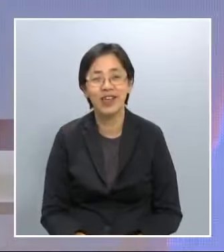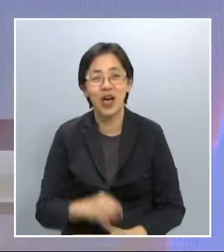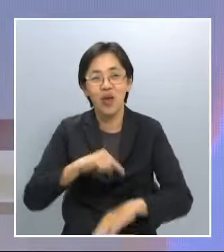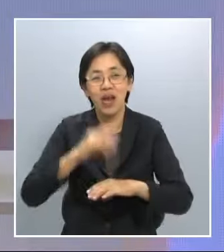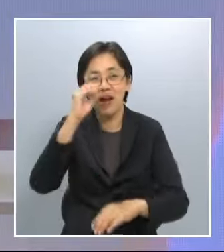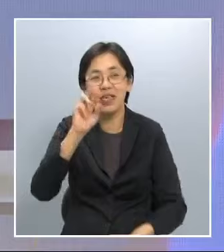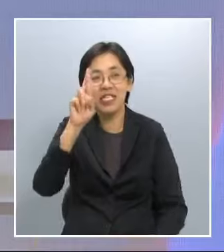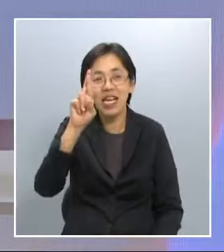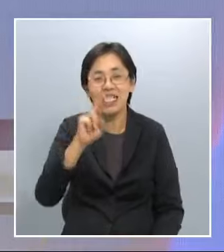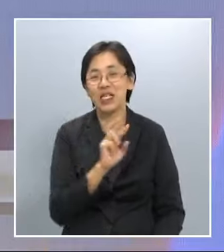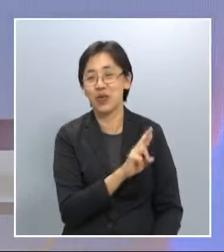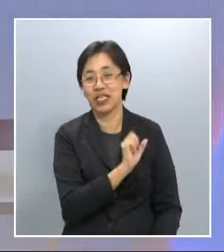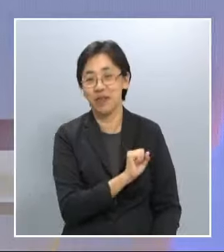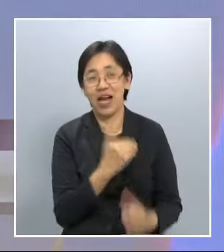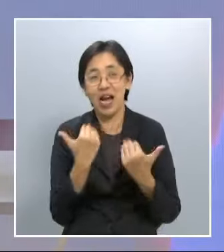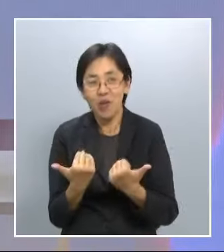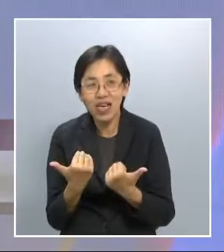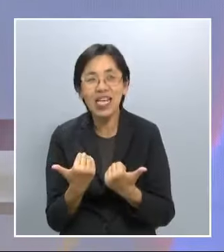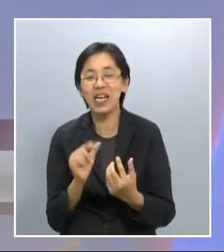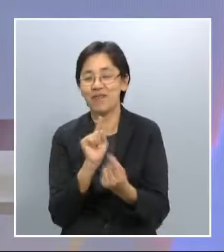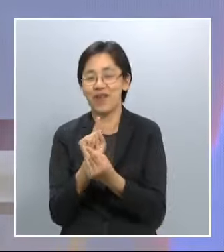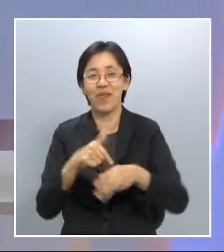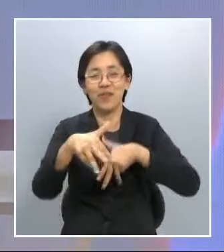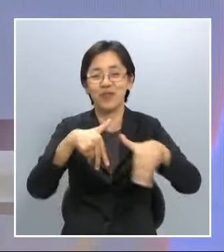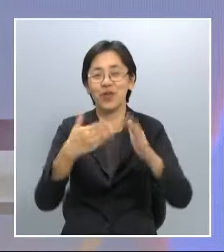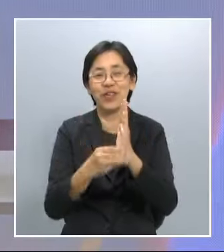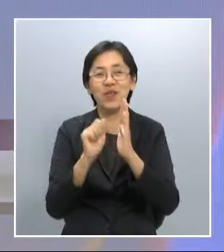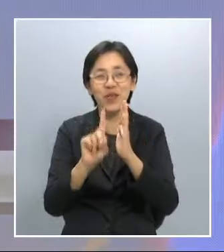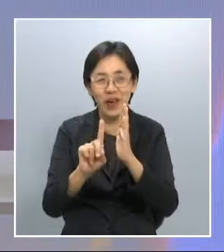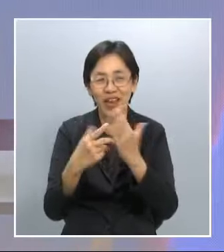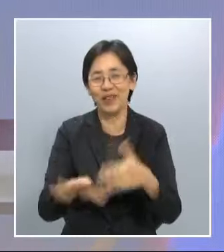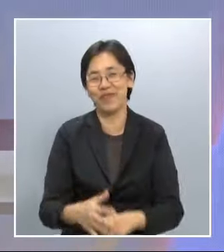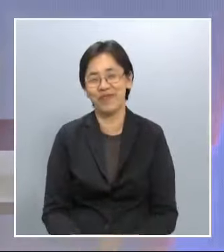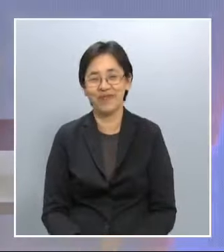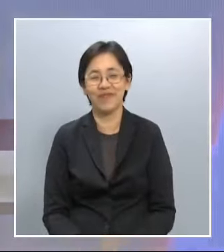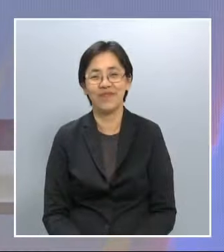นยังอยู่สภาวันนี้มาหาพี่น้องที่อุดรธานีแล้วครับ